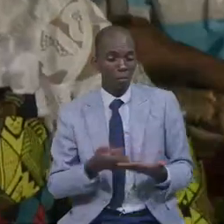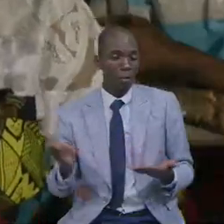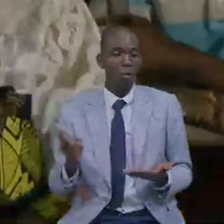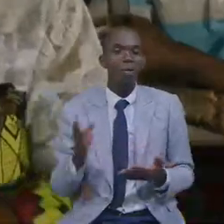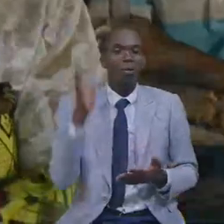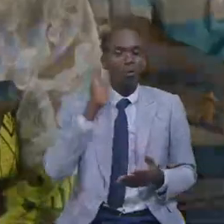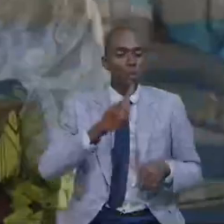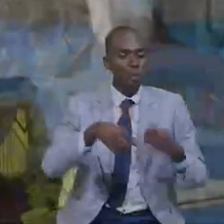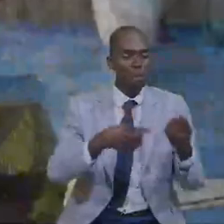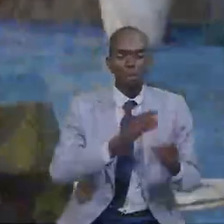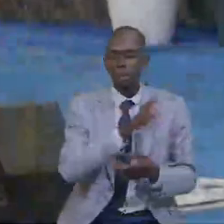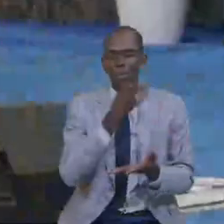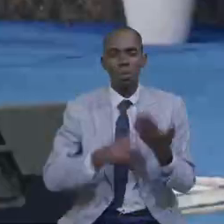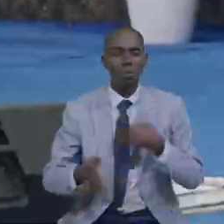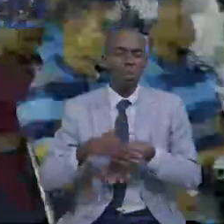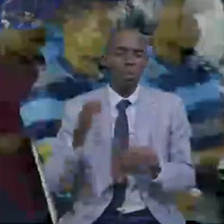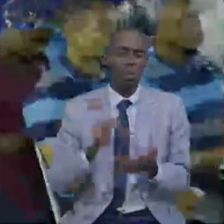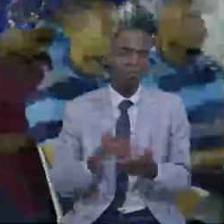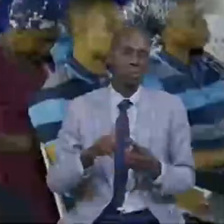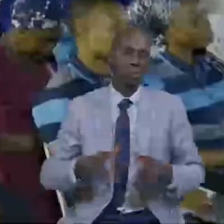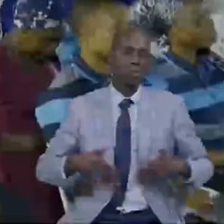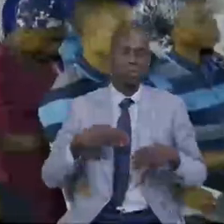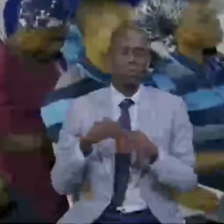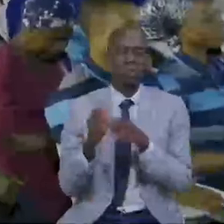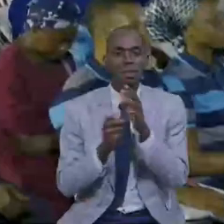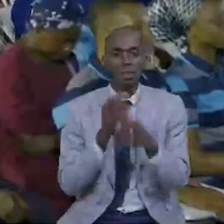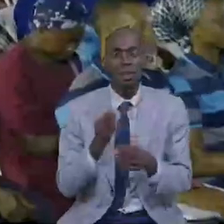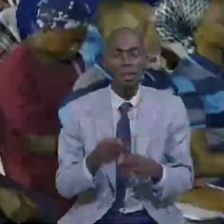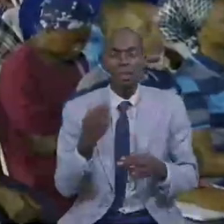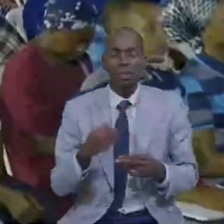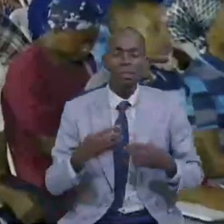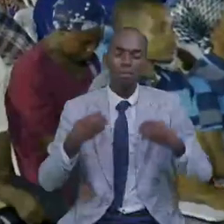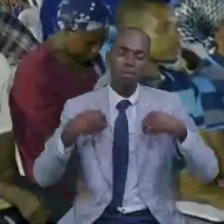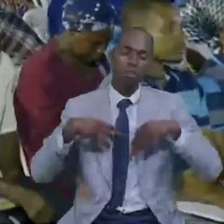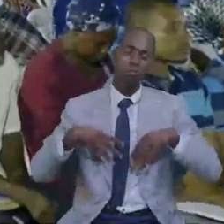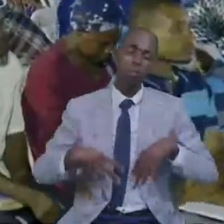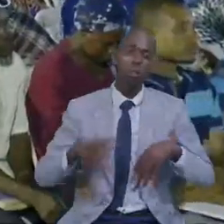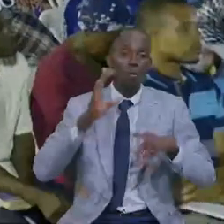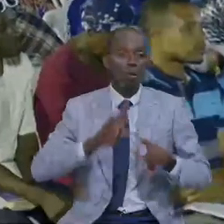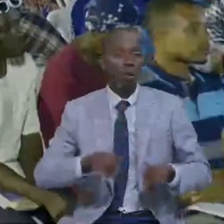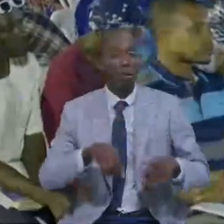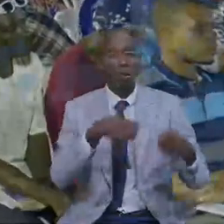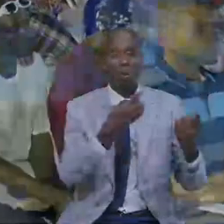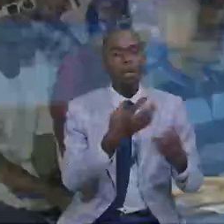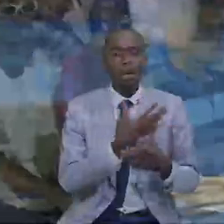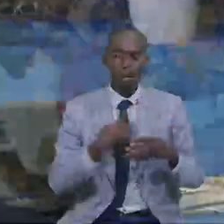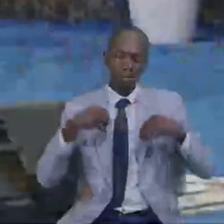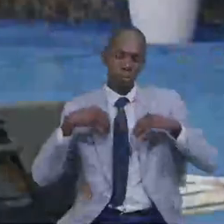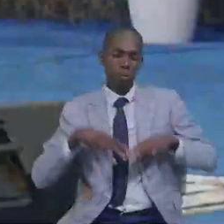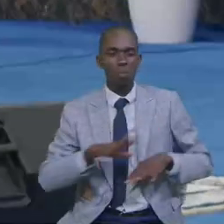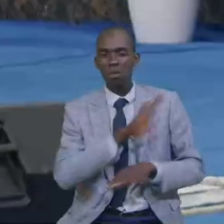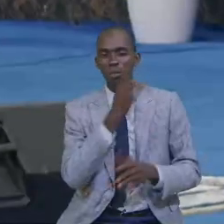l'échec va partir et ne reviendra plus jamais dans ta vie la dépression va partir